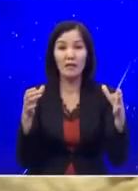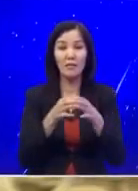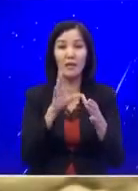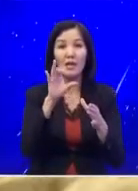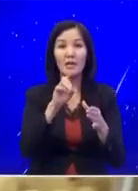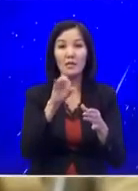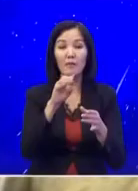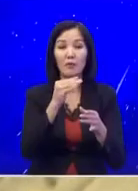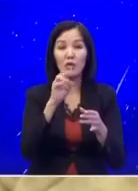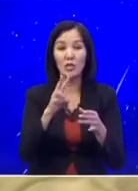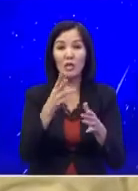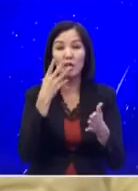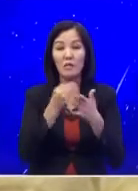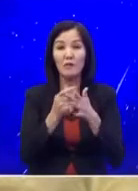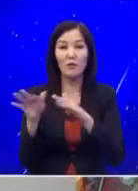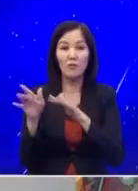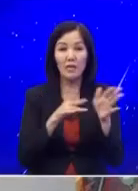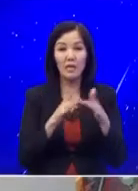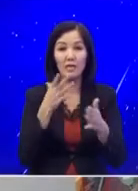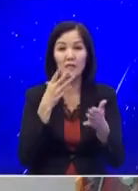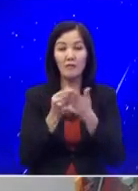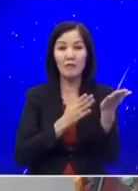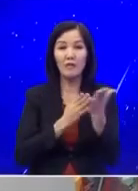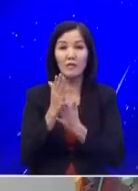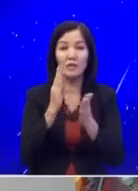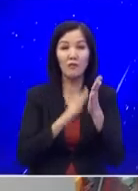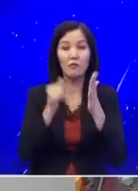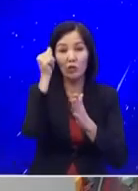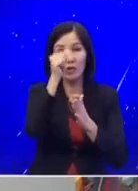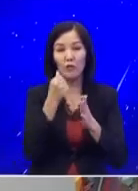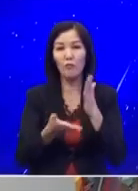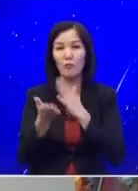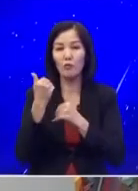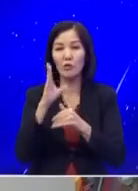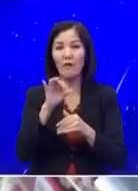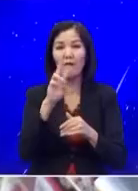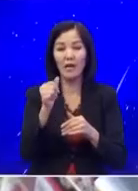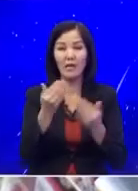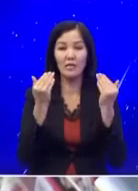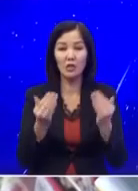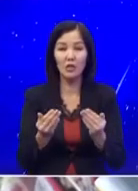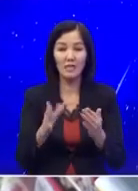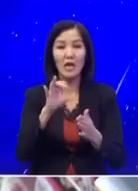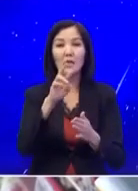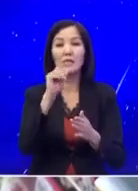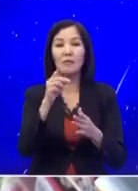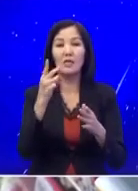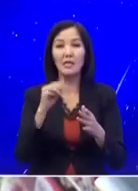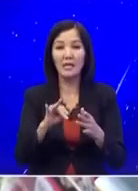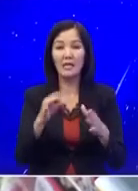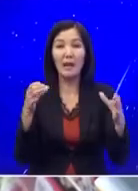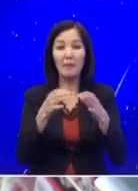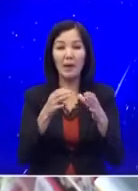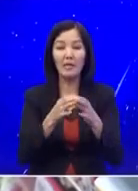«Сабыржан», которая начала свою деятельность в этой сфере в середине 90-х годов прошлого века. И сейчас «Сабыржан» и компания не